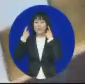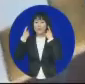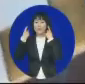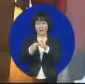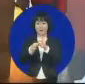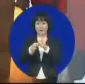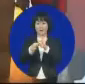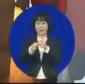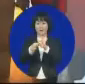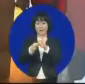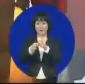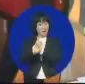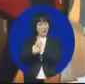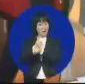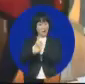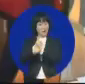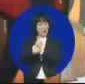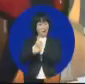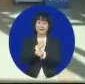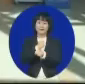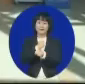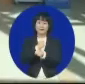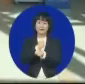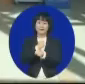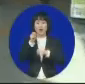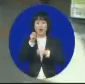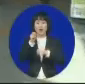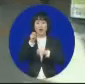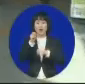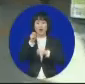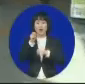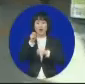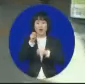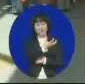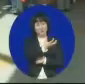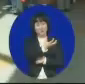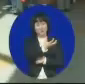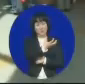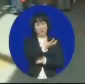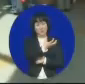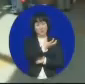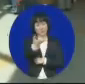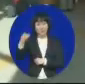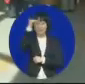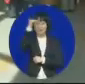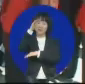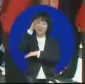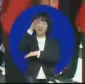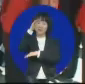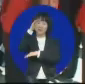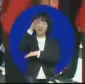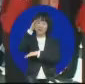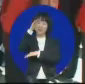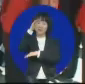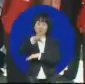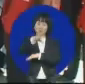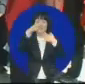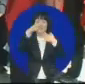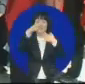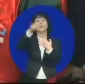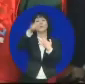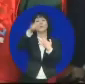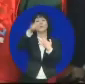한중 문화교류의 일환으로 개발한 행정타운 여행상품은 요인을 돌아보는 관광 일정 가운데 행정타운 을 방문하도록